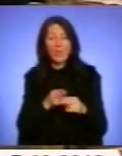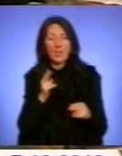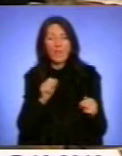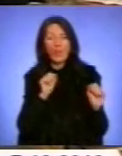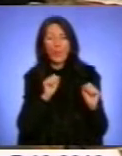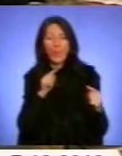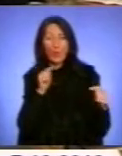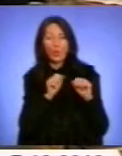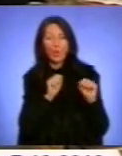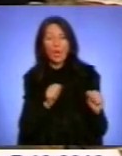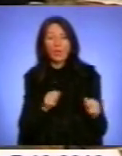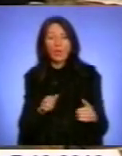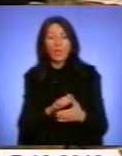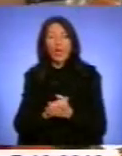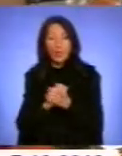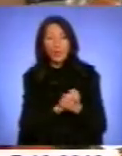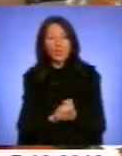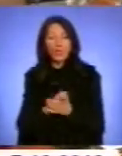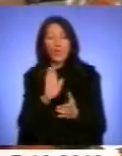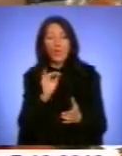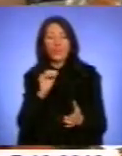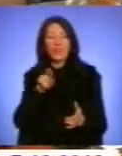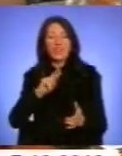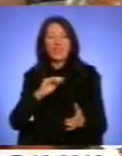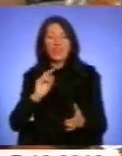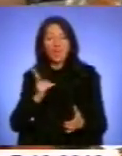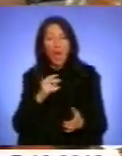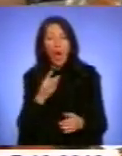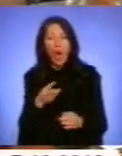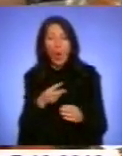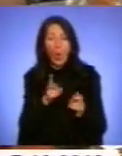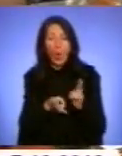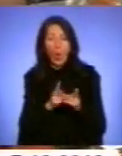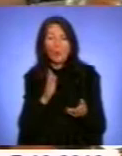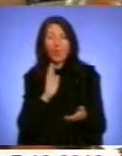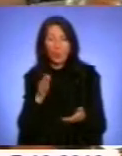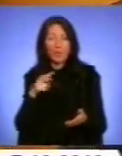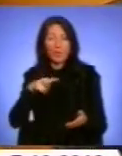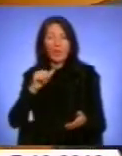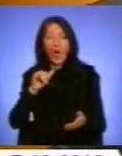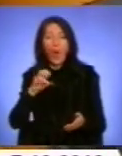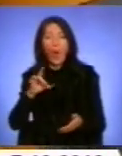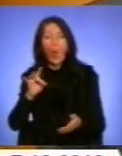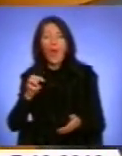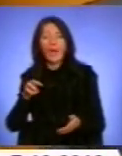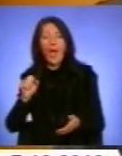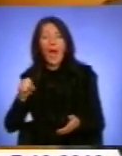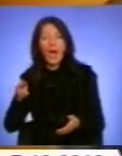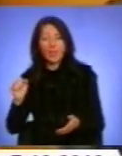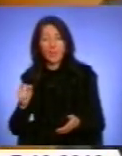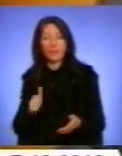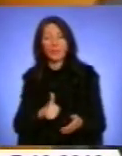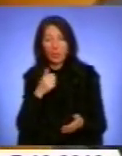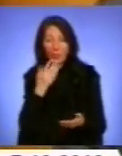відповідальністю «Союз», витяжка кухонна, стали лауреатами. Гідно представили себе й інші підприємці. У нас це і